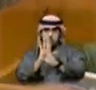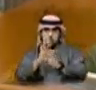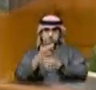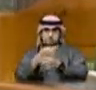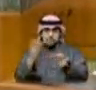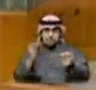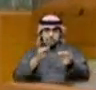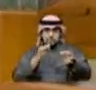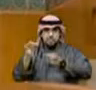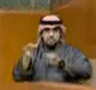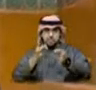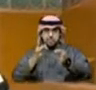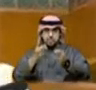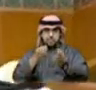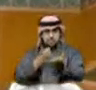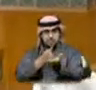لا شك أن هذا الاحتفال بهذا التحديد لم يأتي من فراغ. أعتقد المرأة